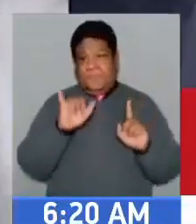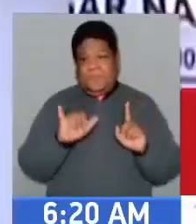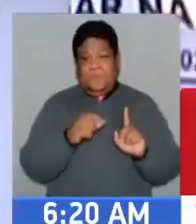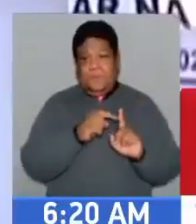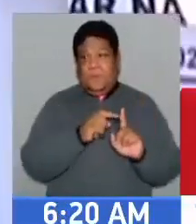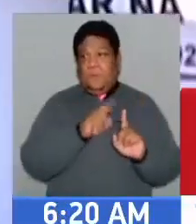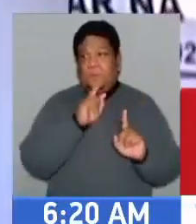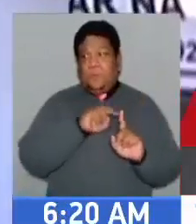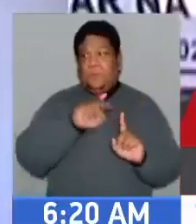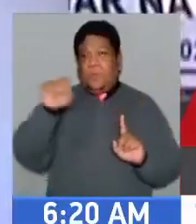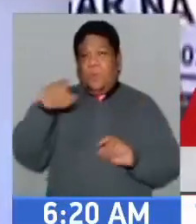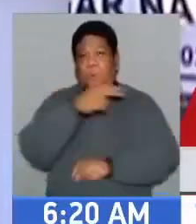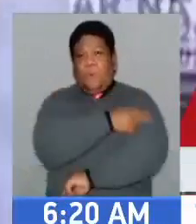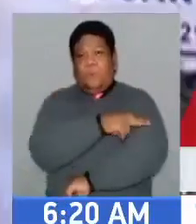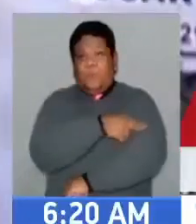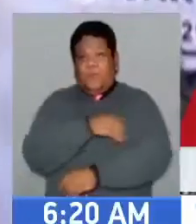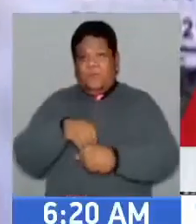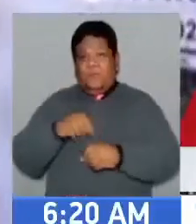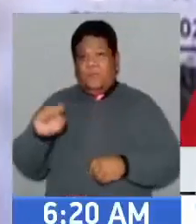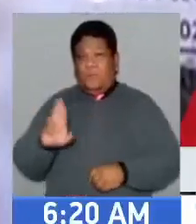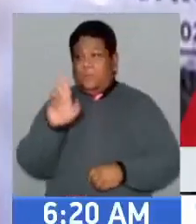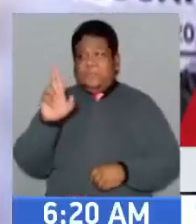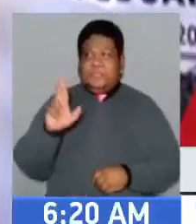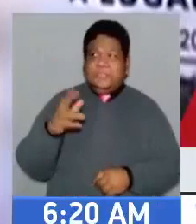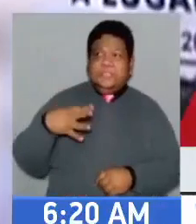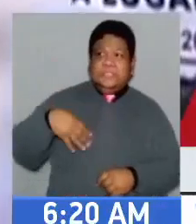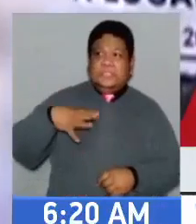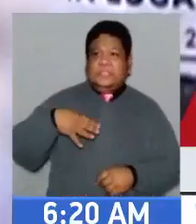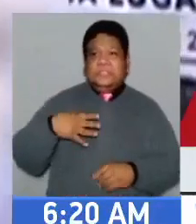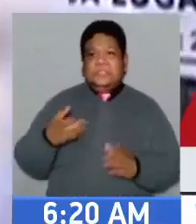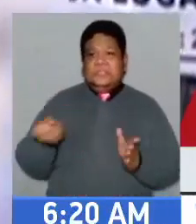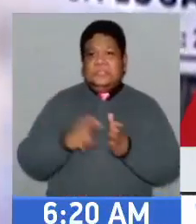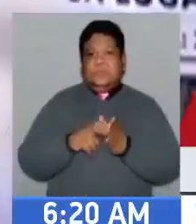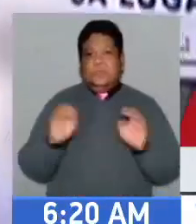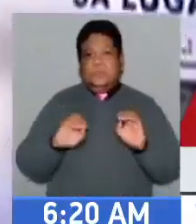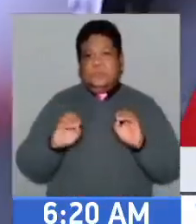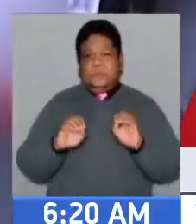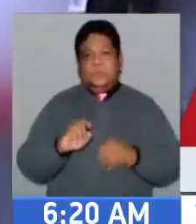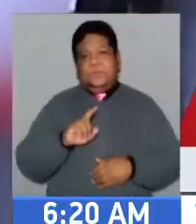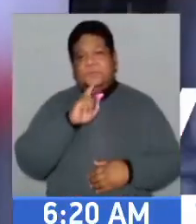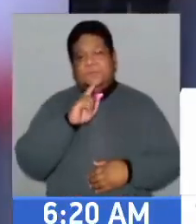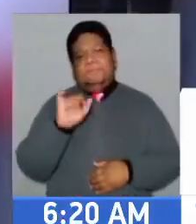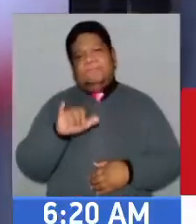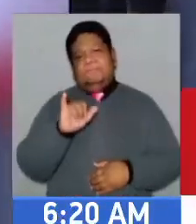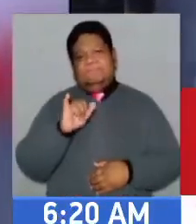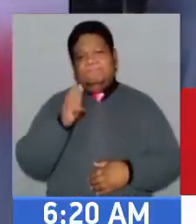Rosa. Wala pa rin ako masakyan, kaya ramdam talaga yung Tigil Pasada ngayon.